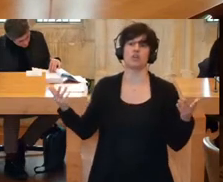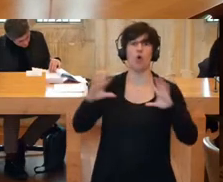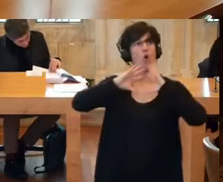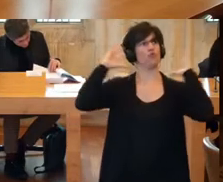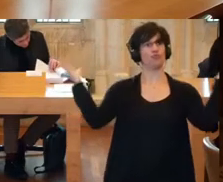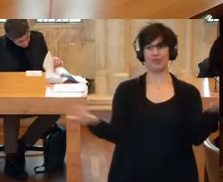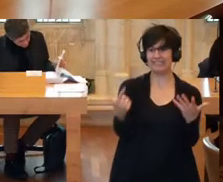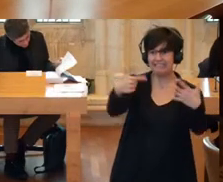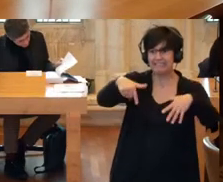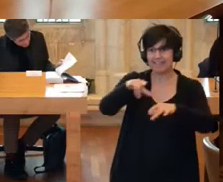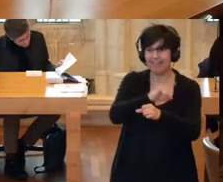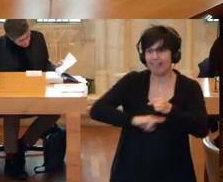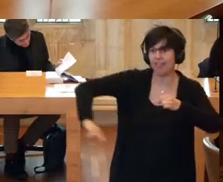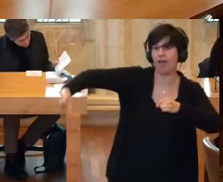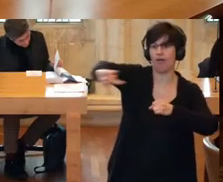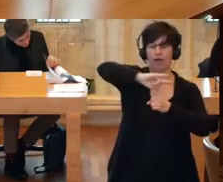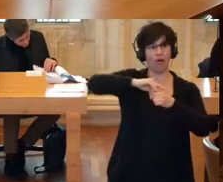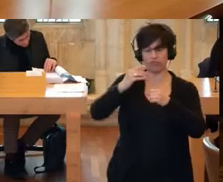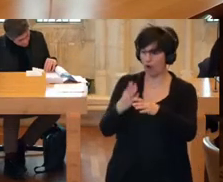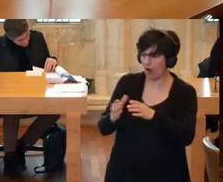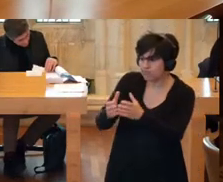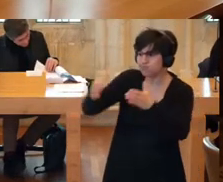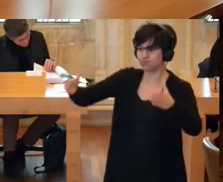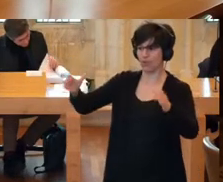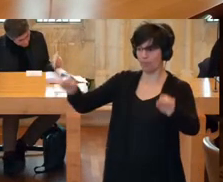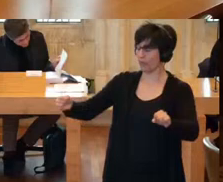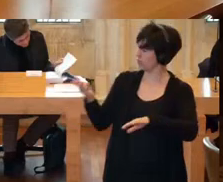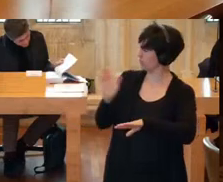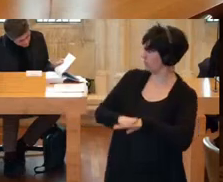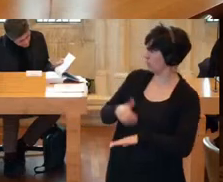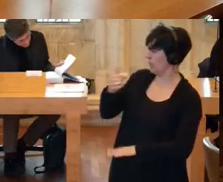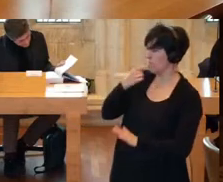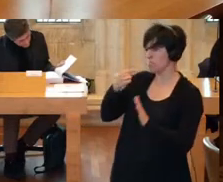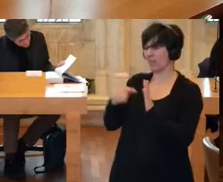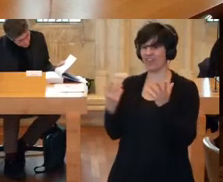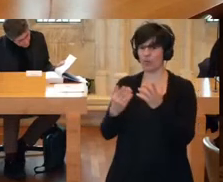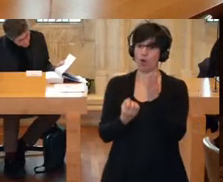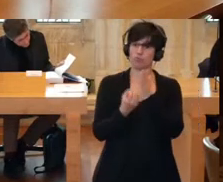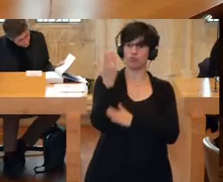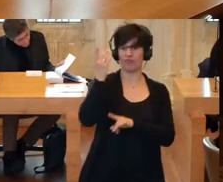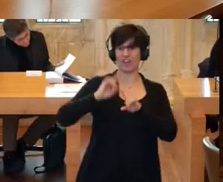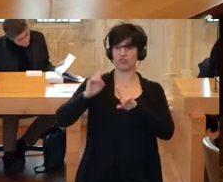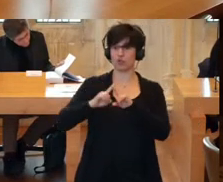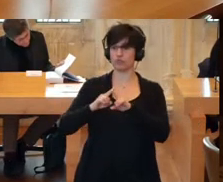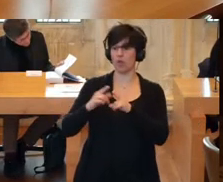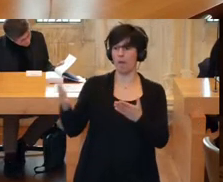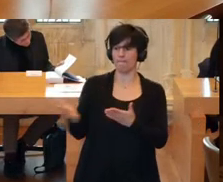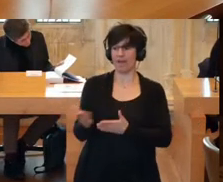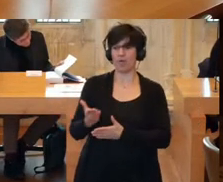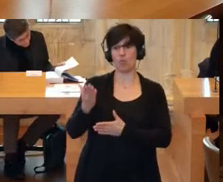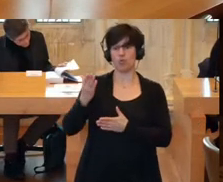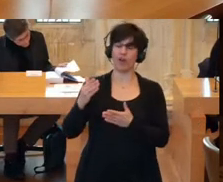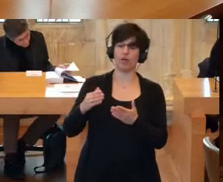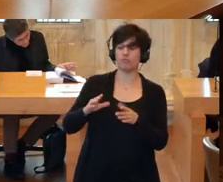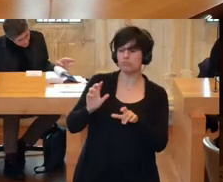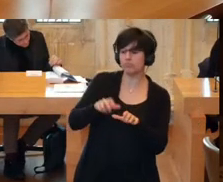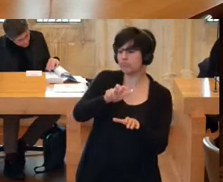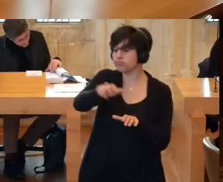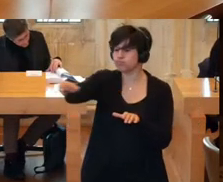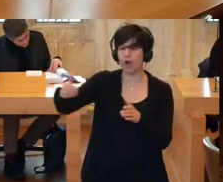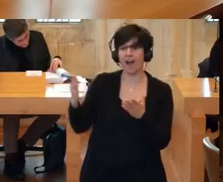compte la colline aux oiseaux. Au lieu de cela, vous avez préféré un nouvel équipement, un parcours aventure.